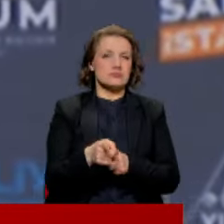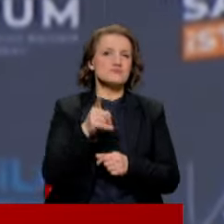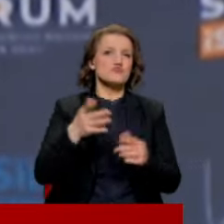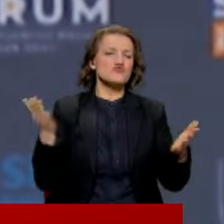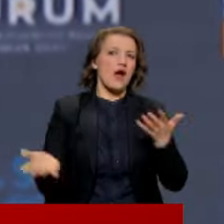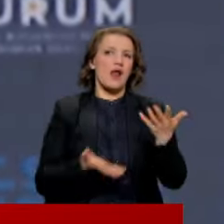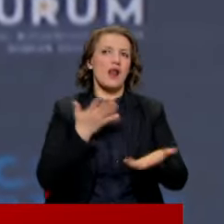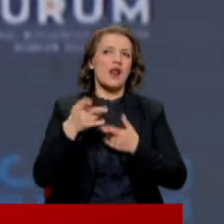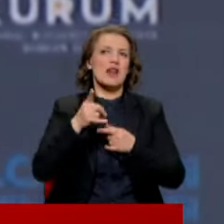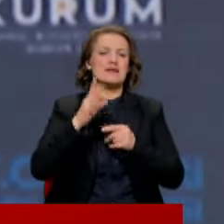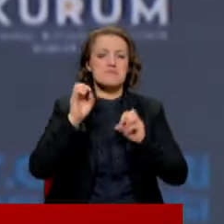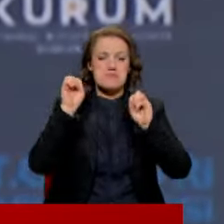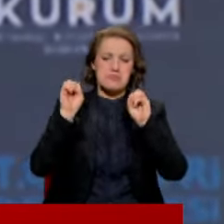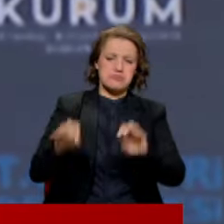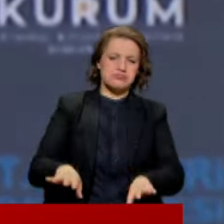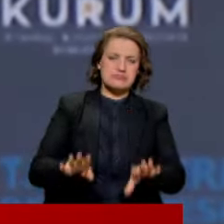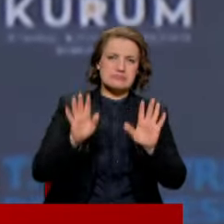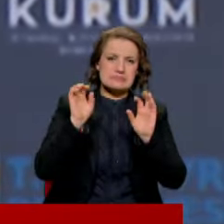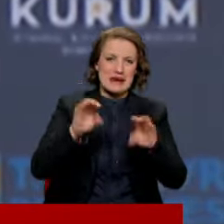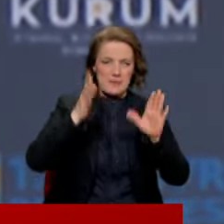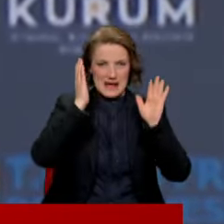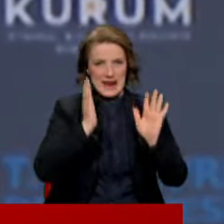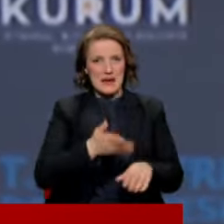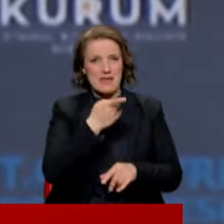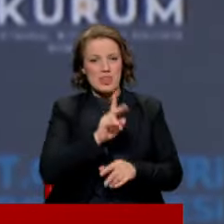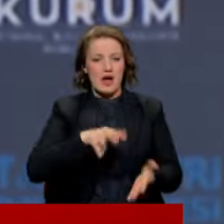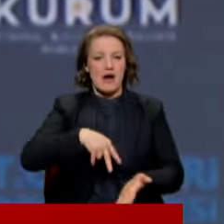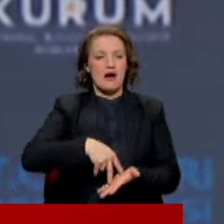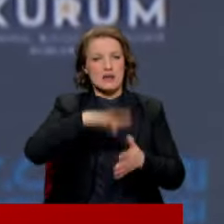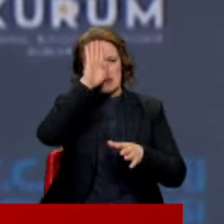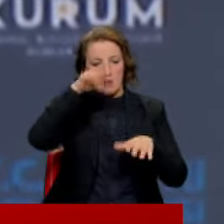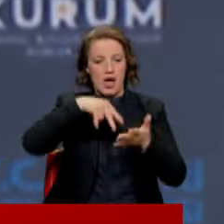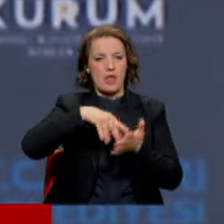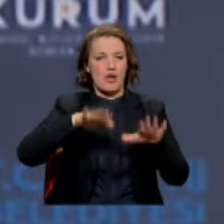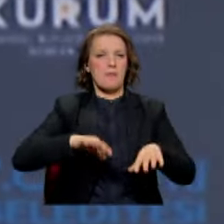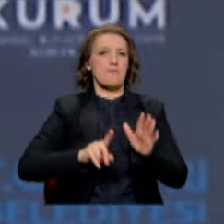bunca terk edilmişliğinize rağmen ayakta kalmayı başardı.